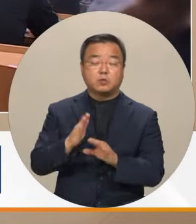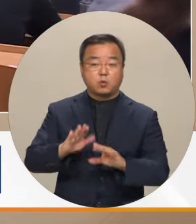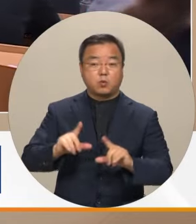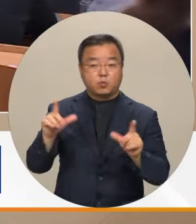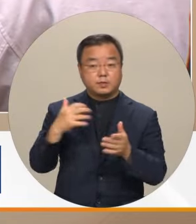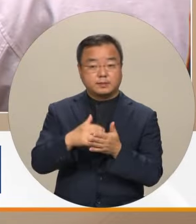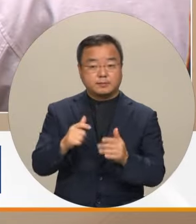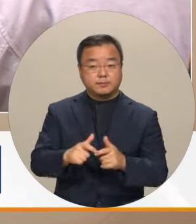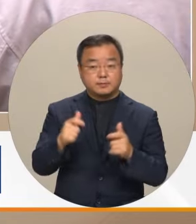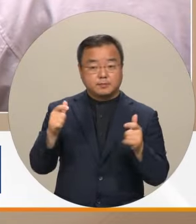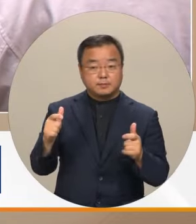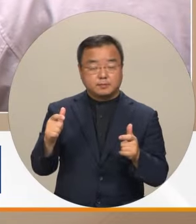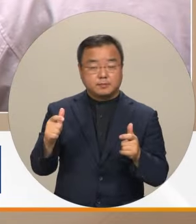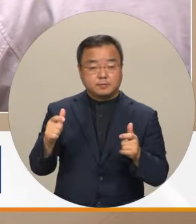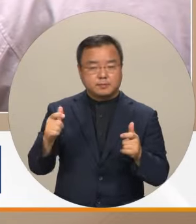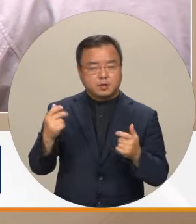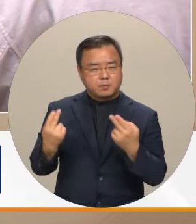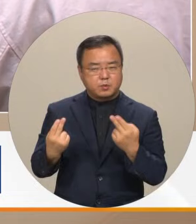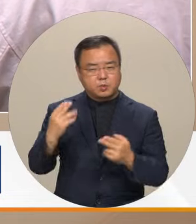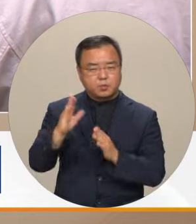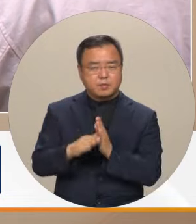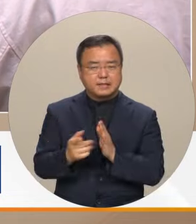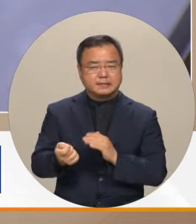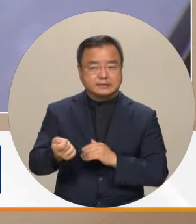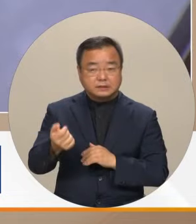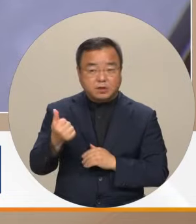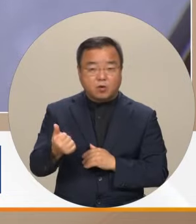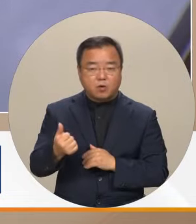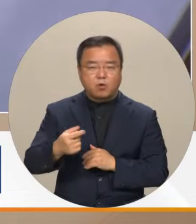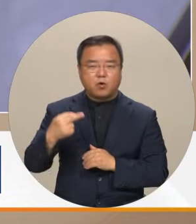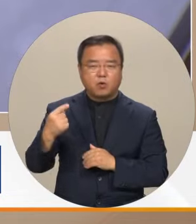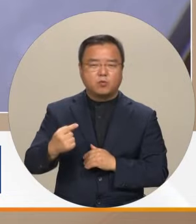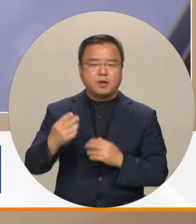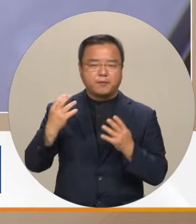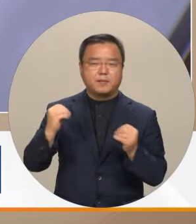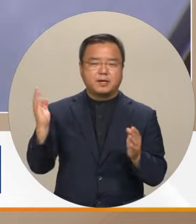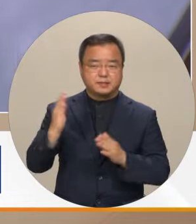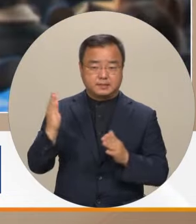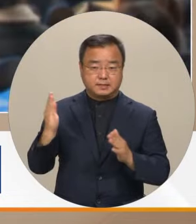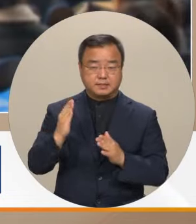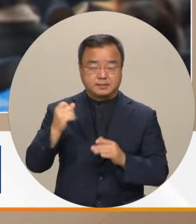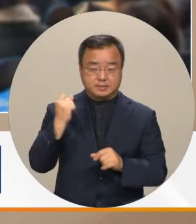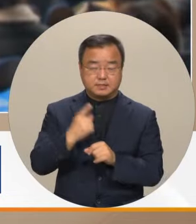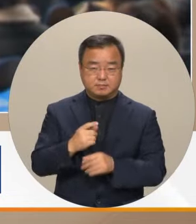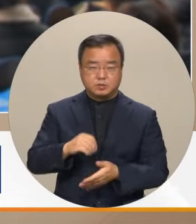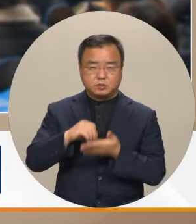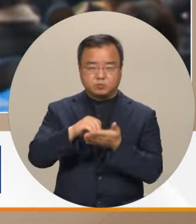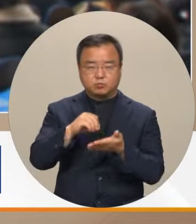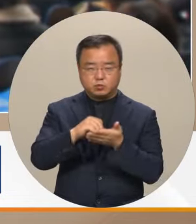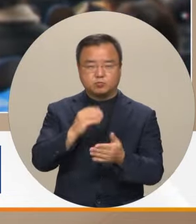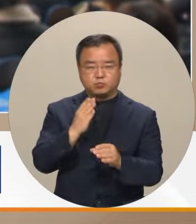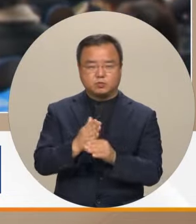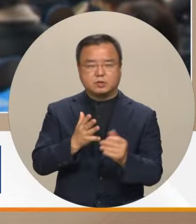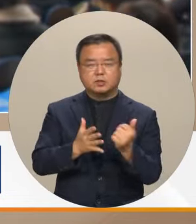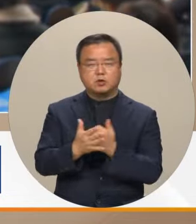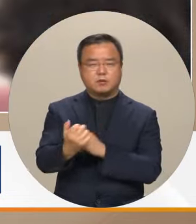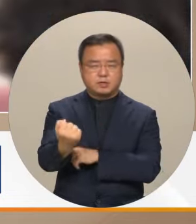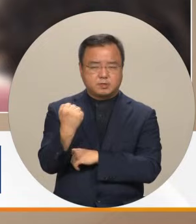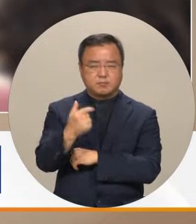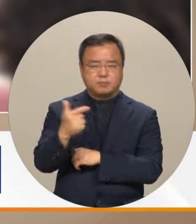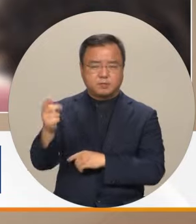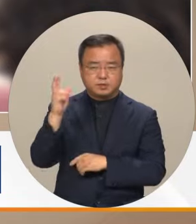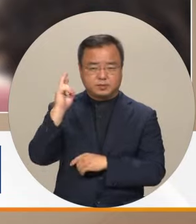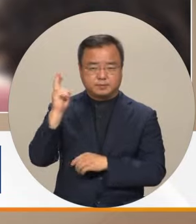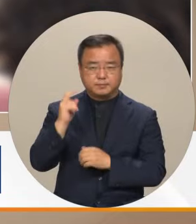증가 인원이 상대적으로 적었다고 해도 이미 많은 졸업생들이 수능을 응시하고 있었기 때문에 그 영향력은 작지 않을 것으로